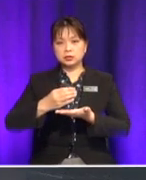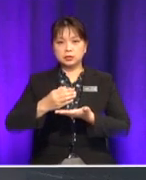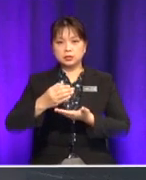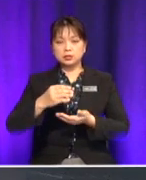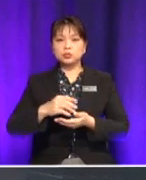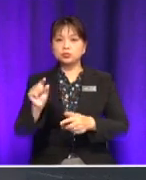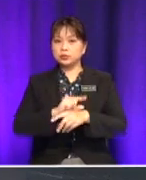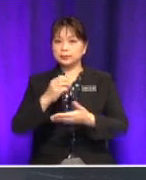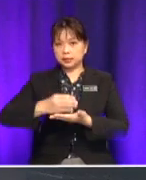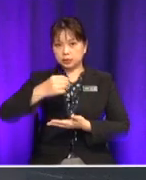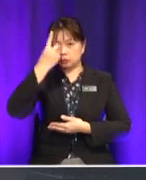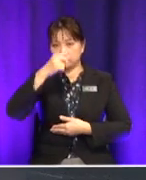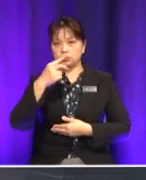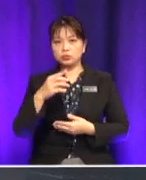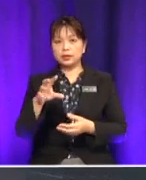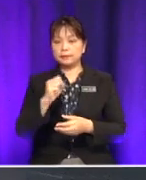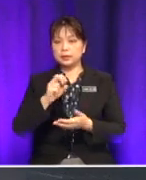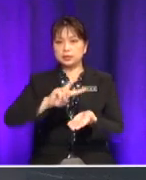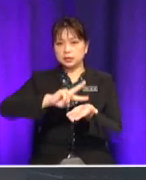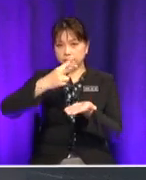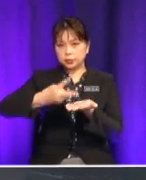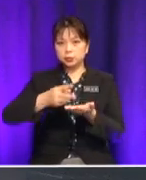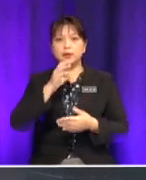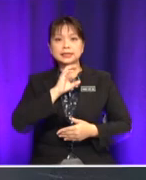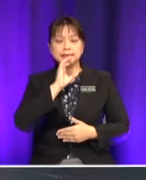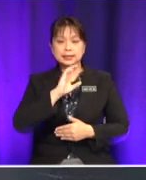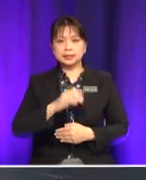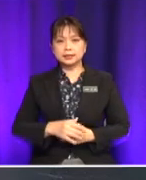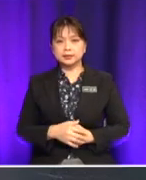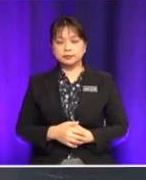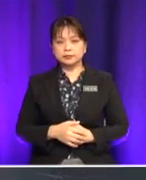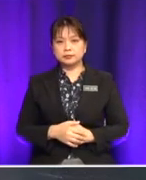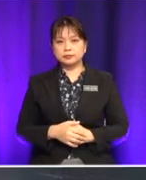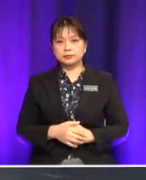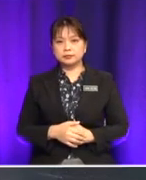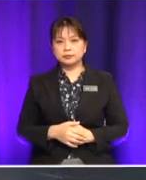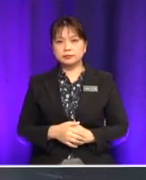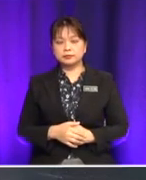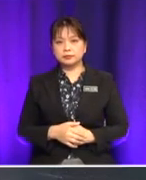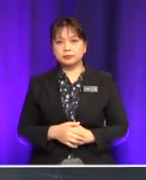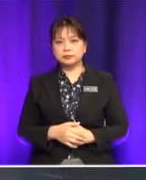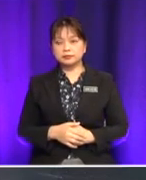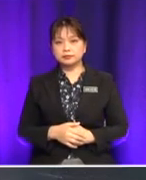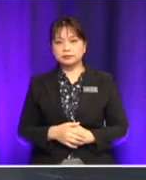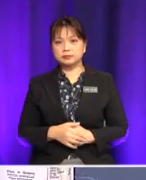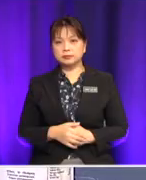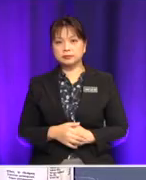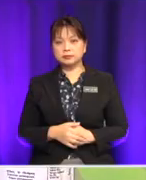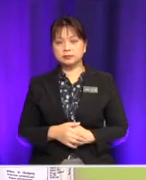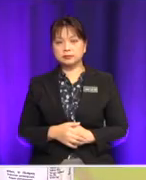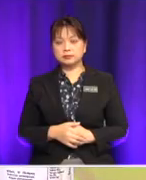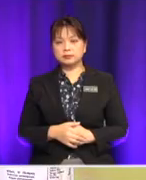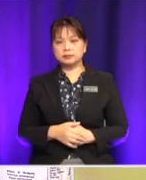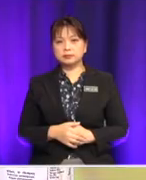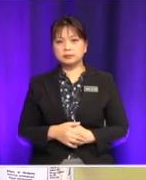Bika tak boleh digunakan untuk menyukai isi Badung nah dia tak ditandai sih enggak tahan namun ini hanya silinder